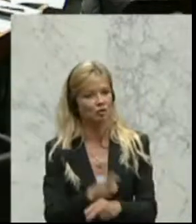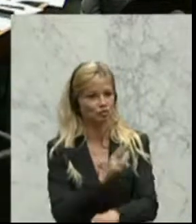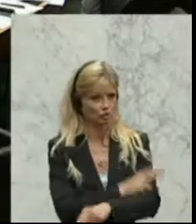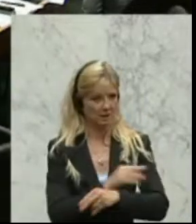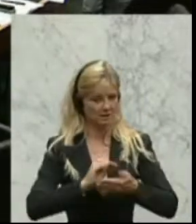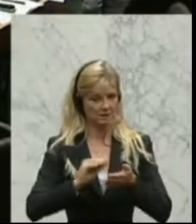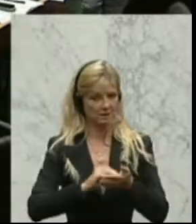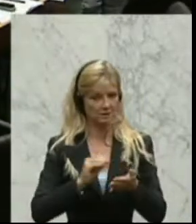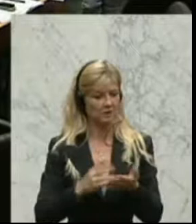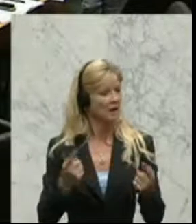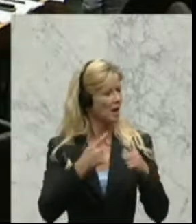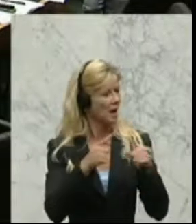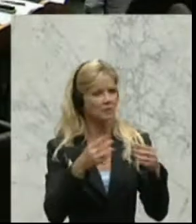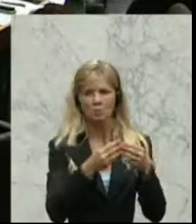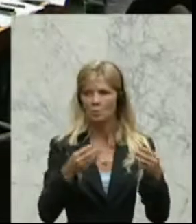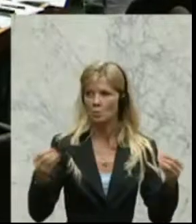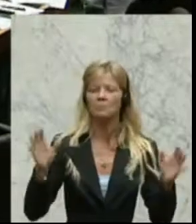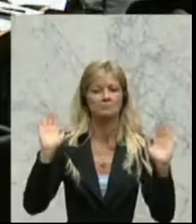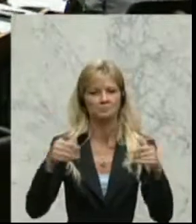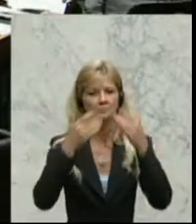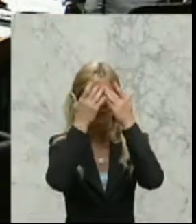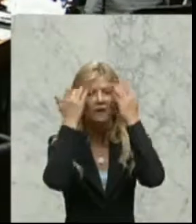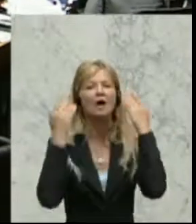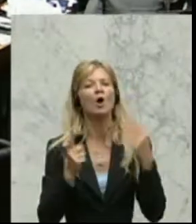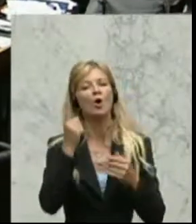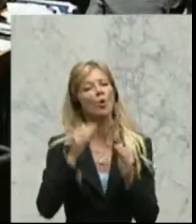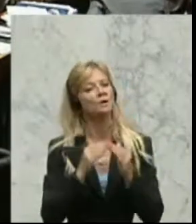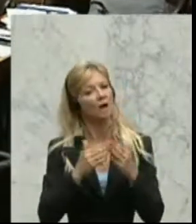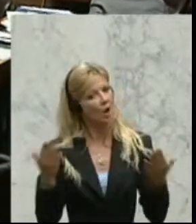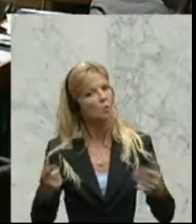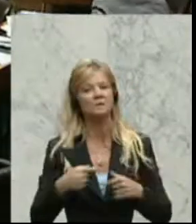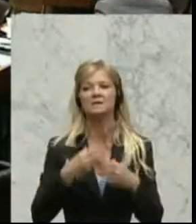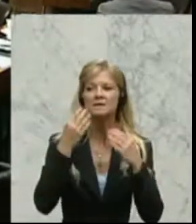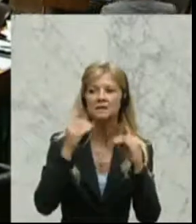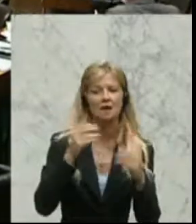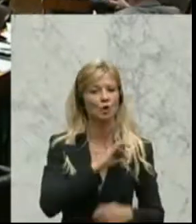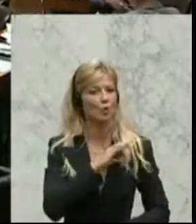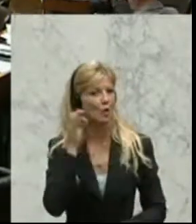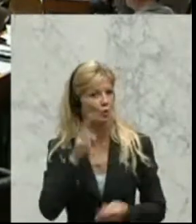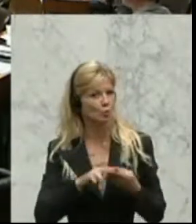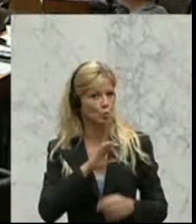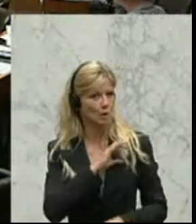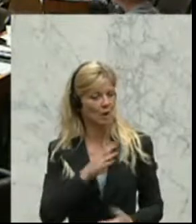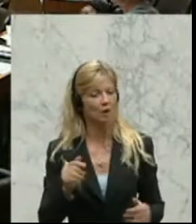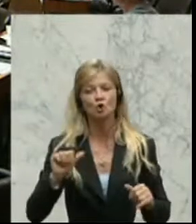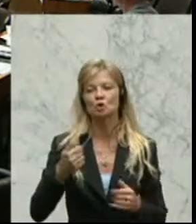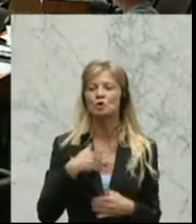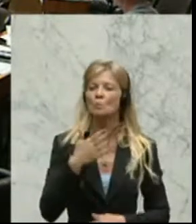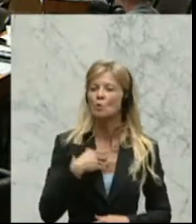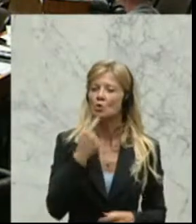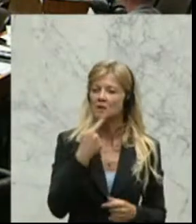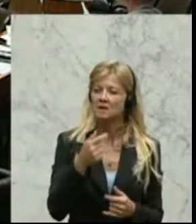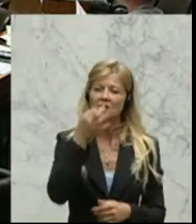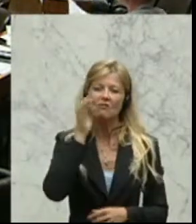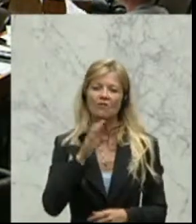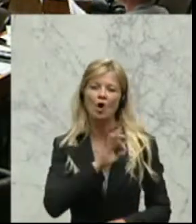Bernhard Temesel, FPÖ-Wirtschaftssprecher, ist schon am Wort. Zum ersten einmal zur Frau Kollegin Tammandl. Es freut mich unheimlich, dass die